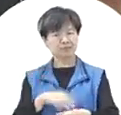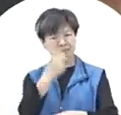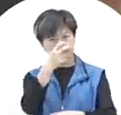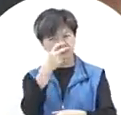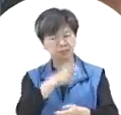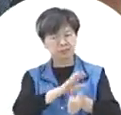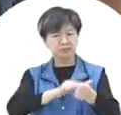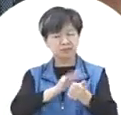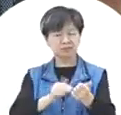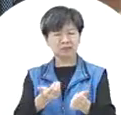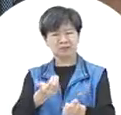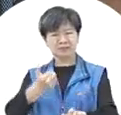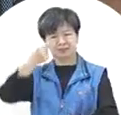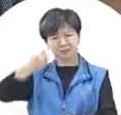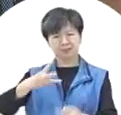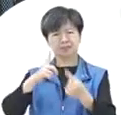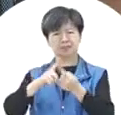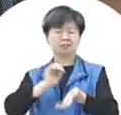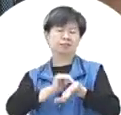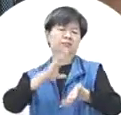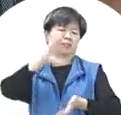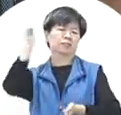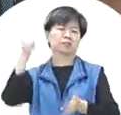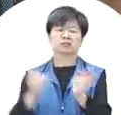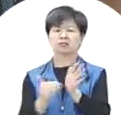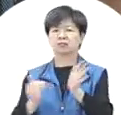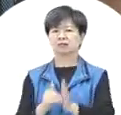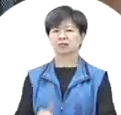三个人已经出院 了，哎、欸，主席。